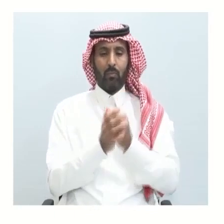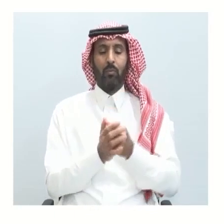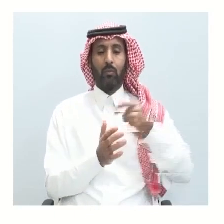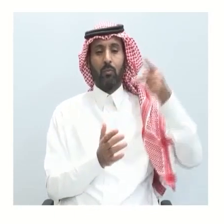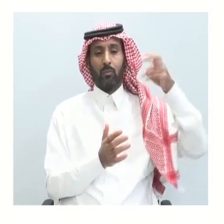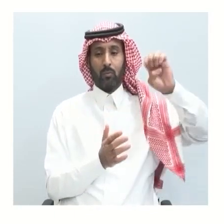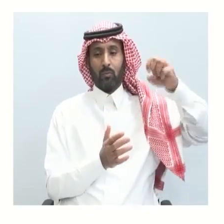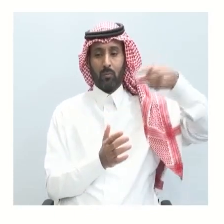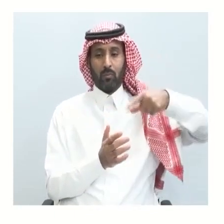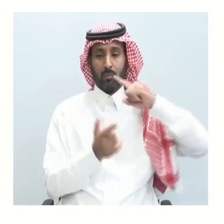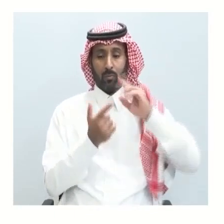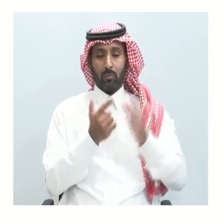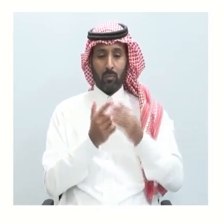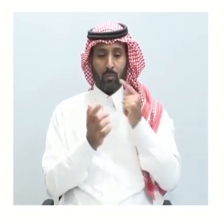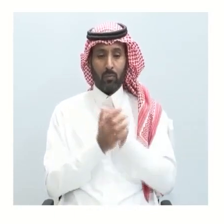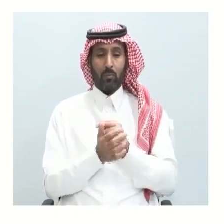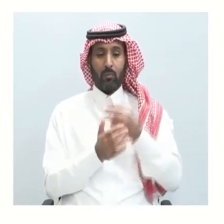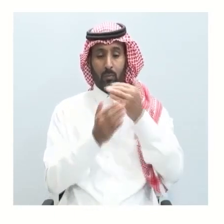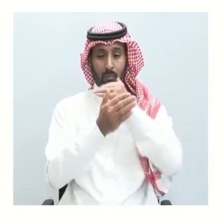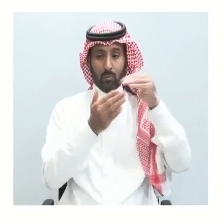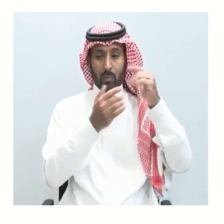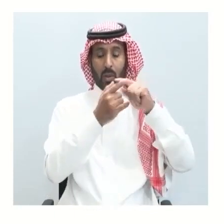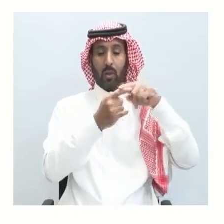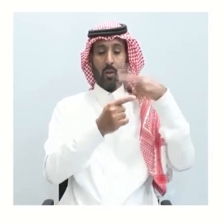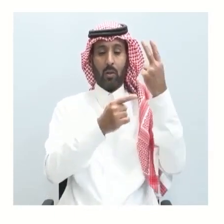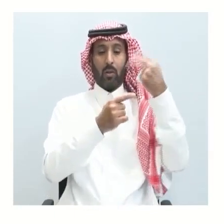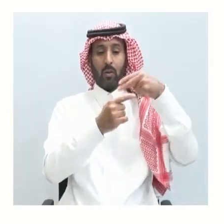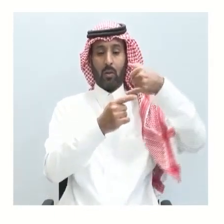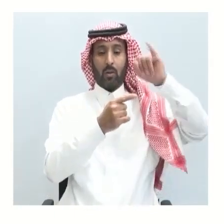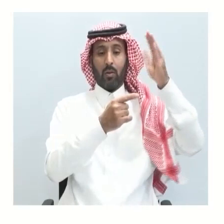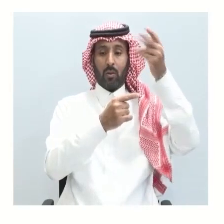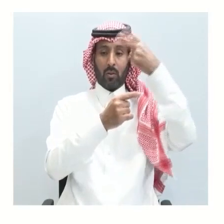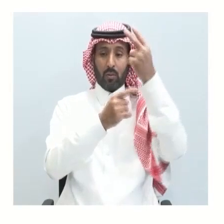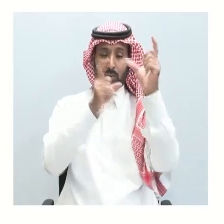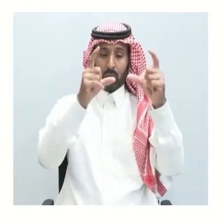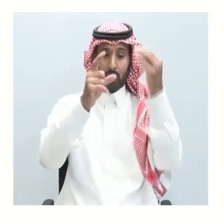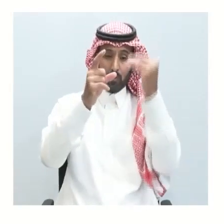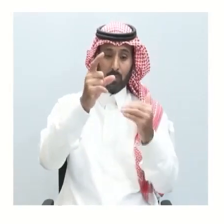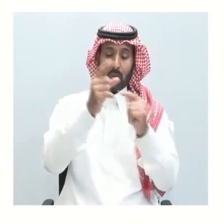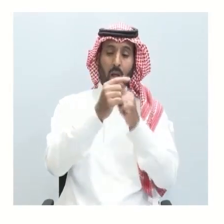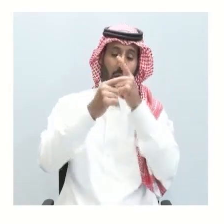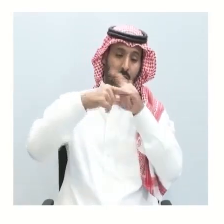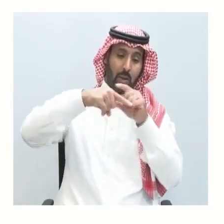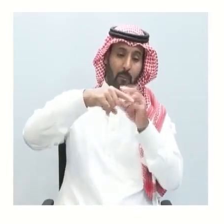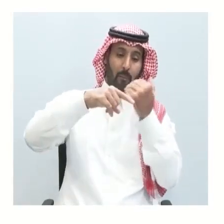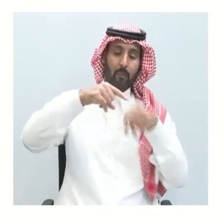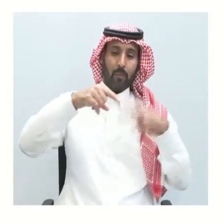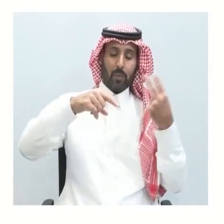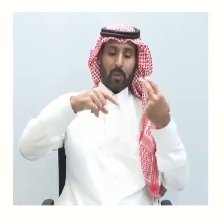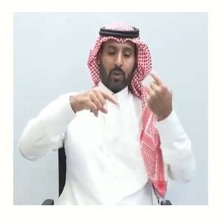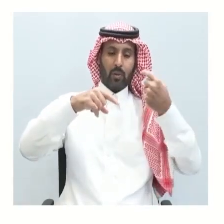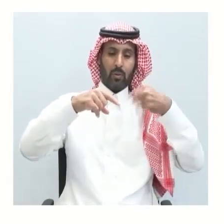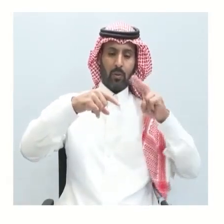تساوي يوديد الهيدروجين مرفوعة للأس 2 مقسومة على حاصل ضرب تركيز المواد المتفاعلة. لم